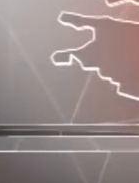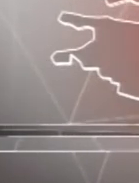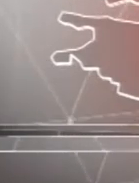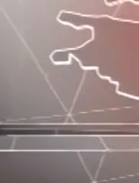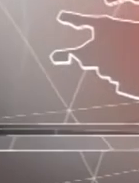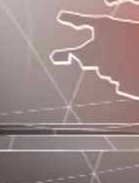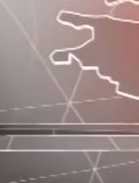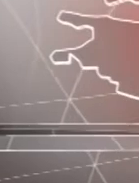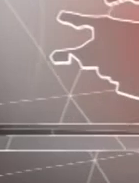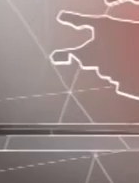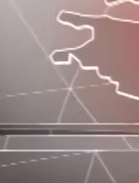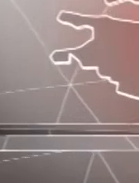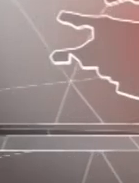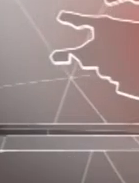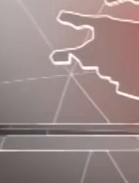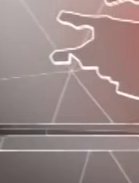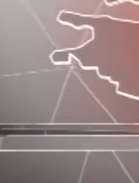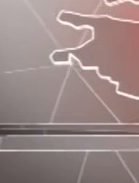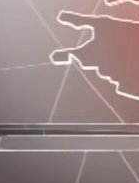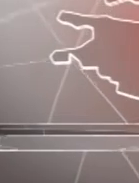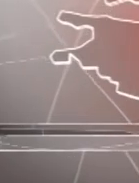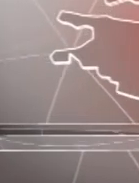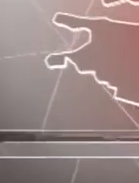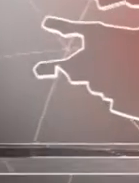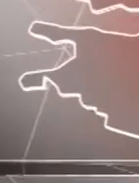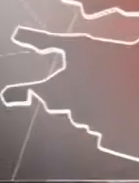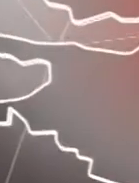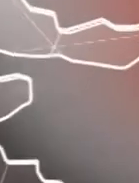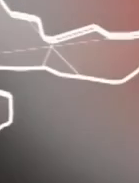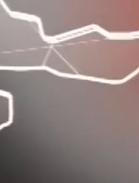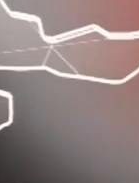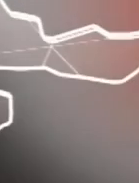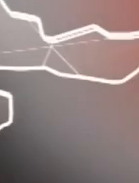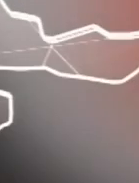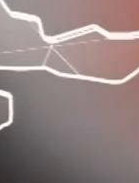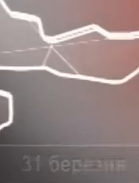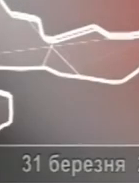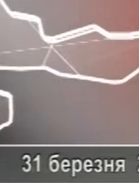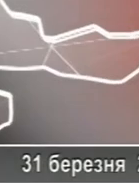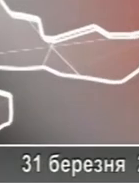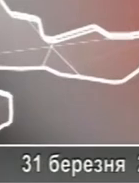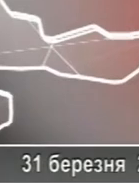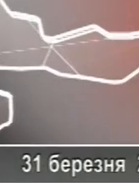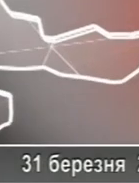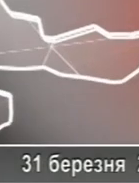повітря по області вночі плюс 1, плюс 6, в день 11-16 градусів тепла. По